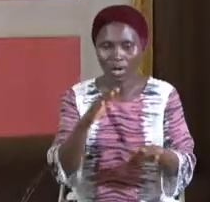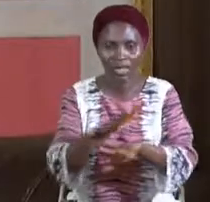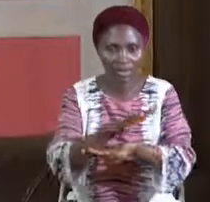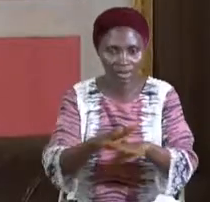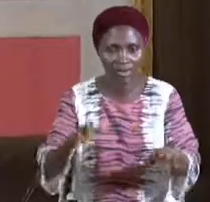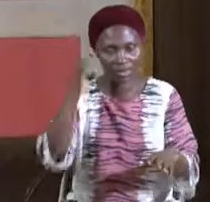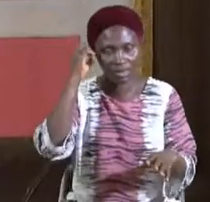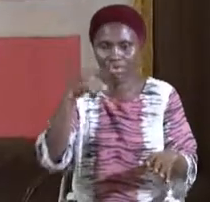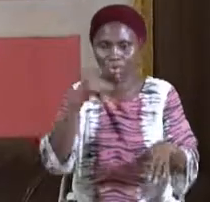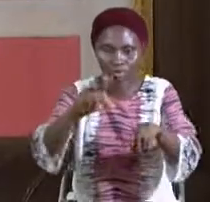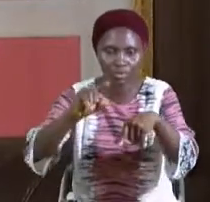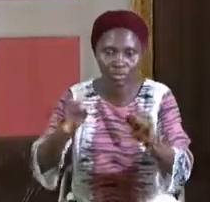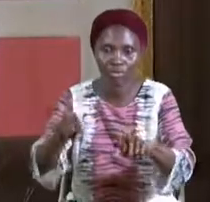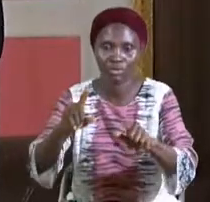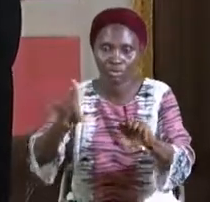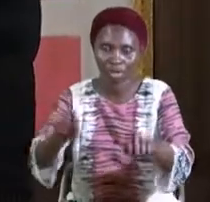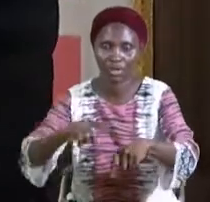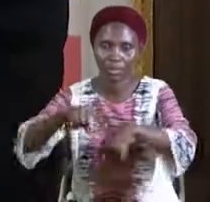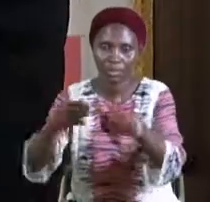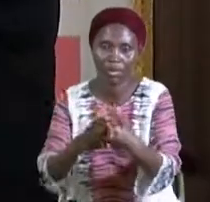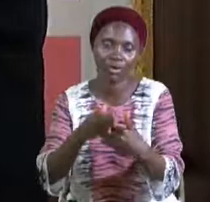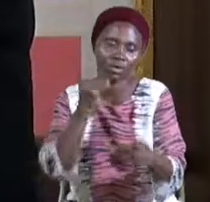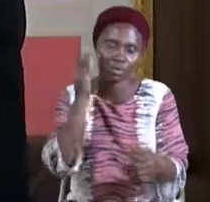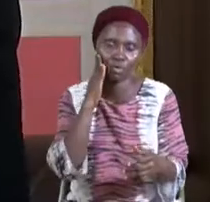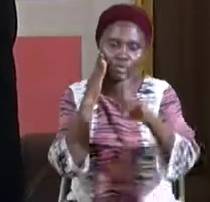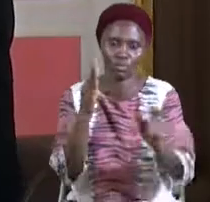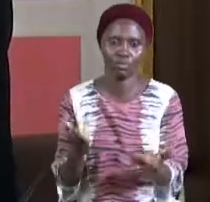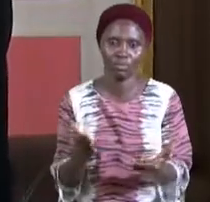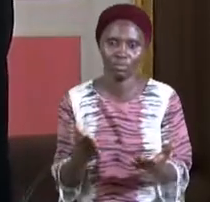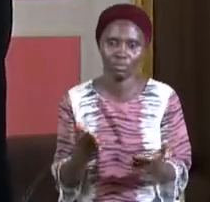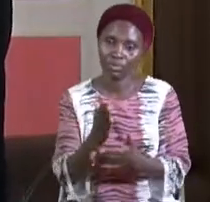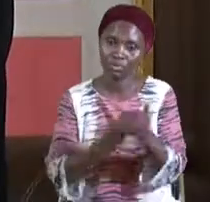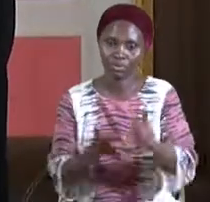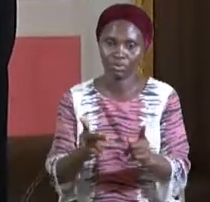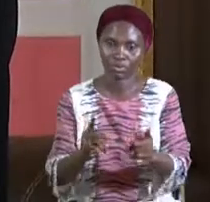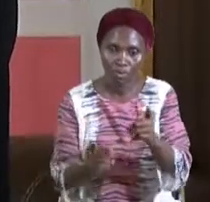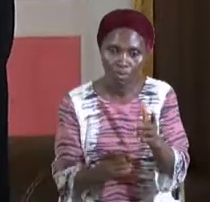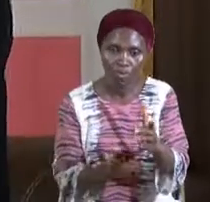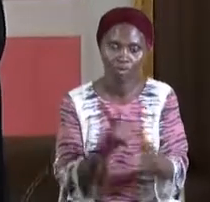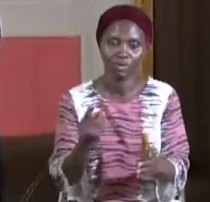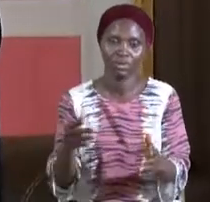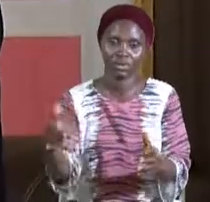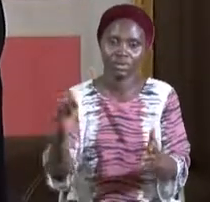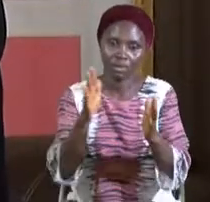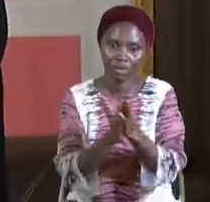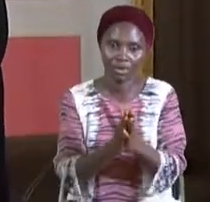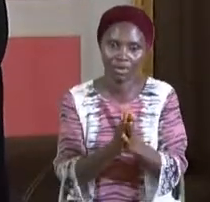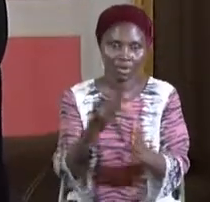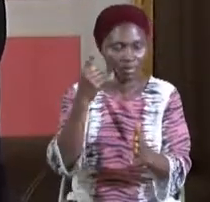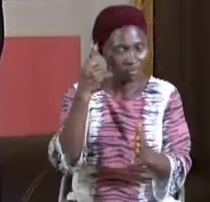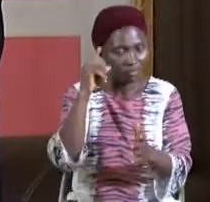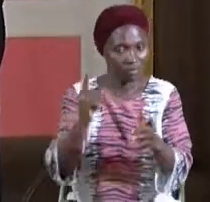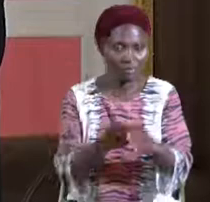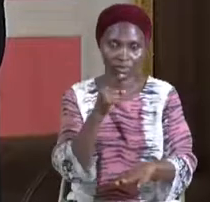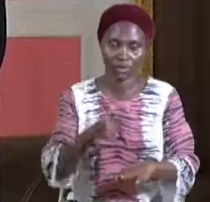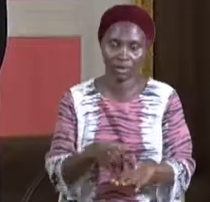vont s'améliorer. Parce qu'il y a des gens, vous savez, une fois que tu pries pour la première fois, sur quoi que ce soit, si tu pries pour la